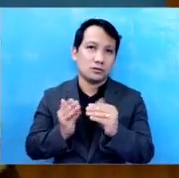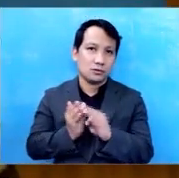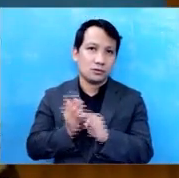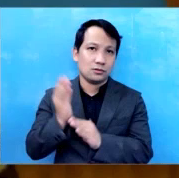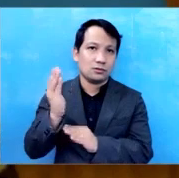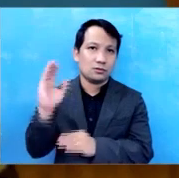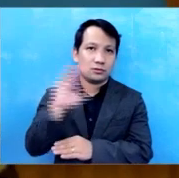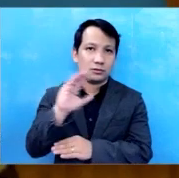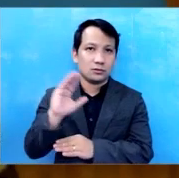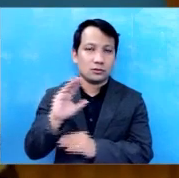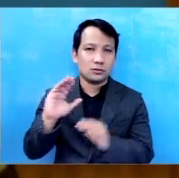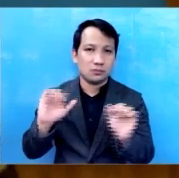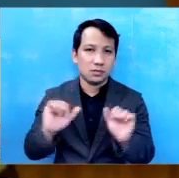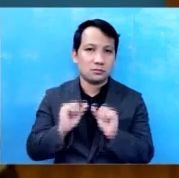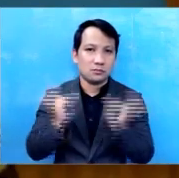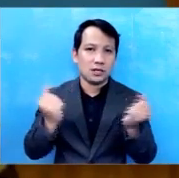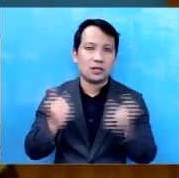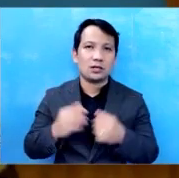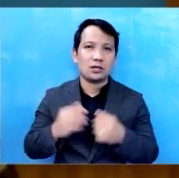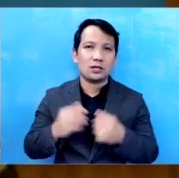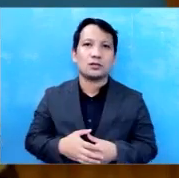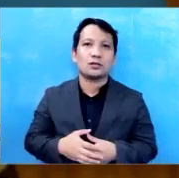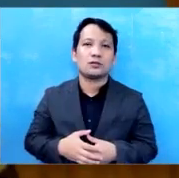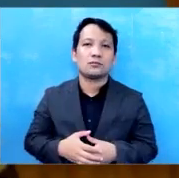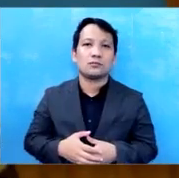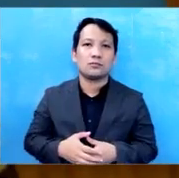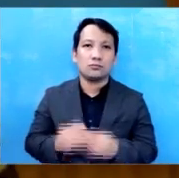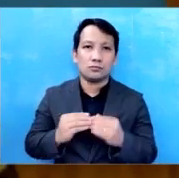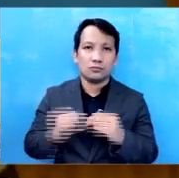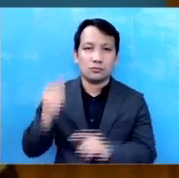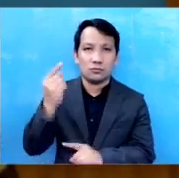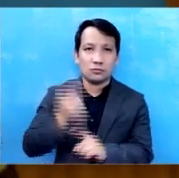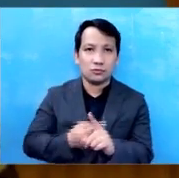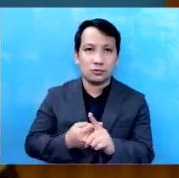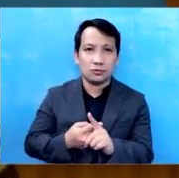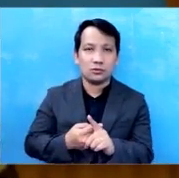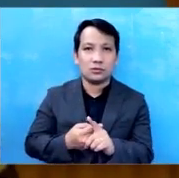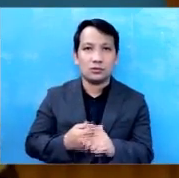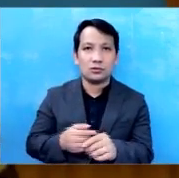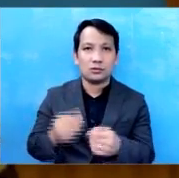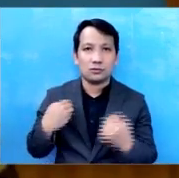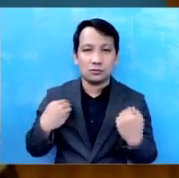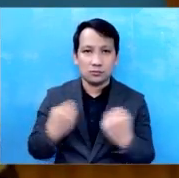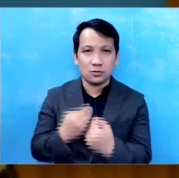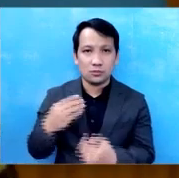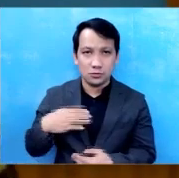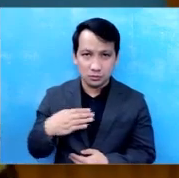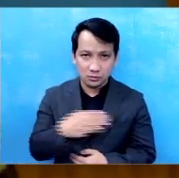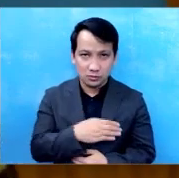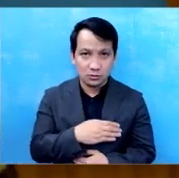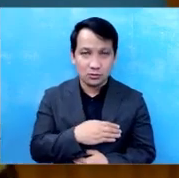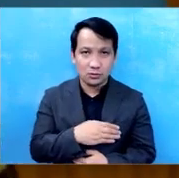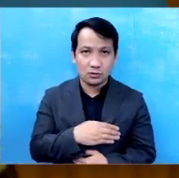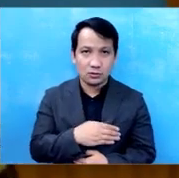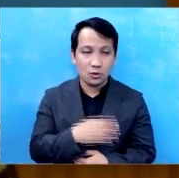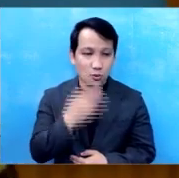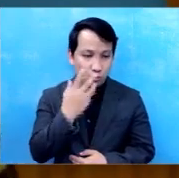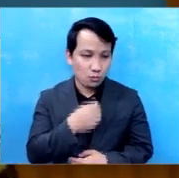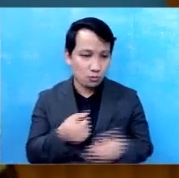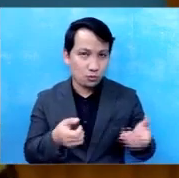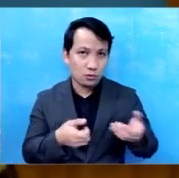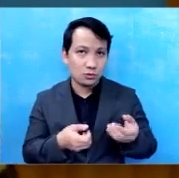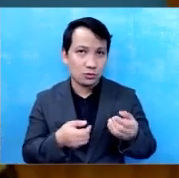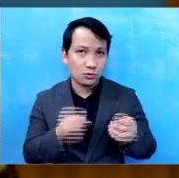Christmas break of more than 1 month, to afford members of the House to